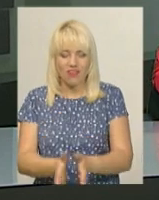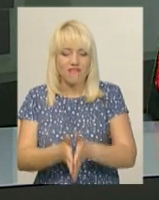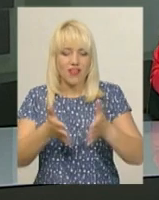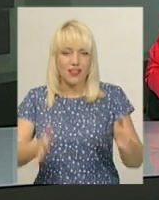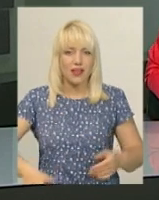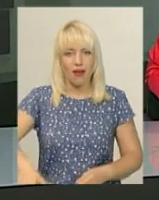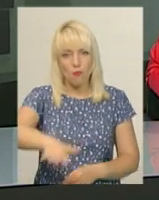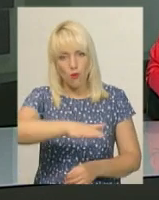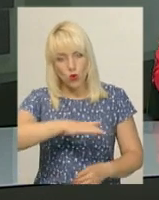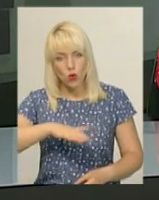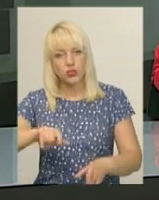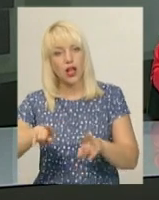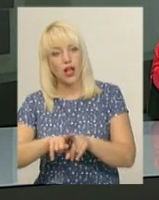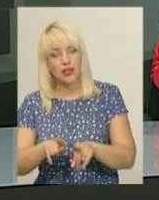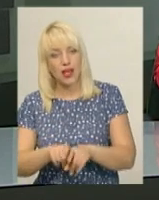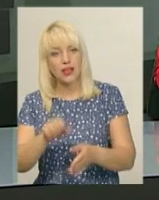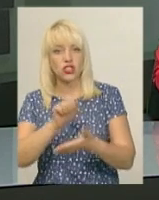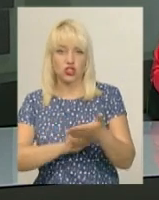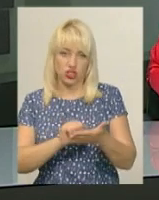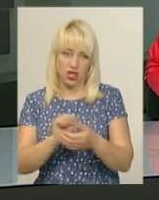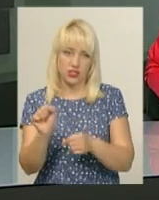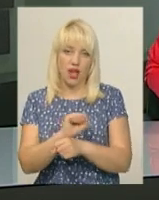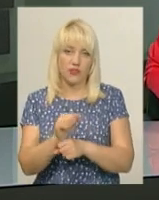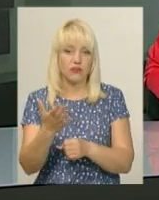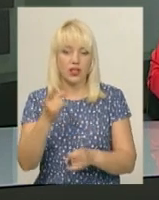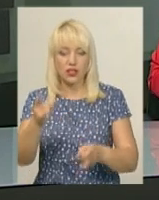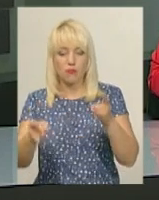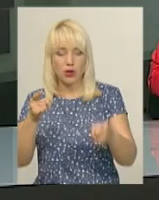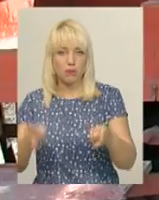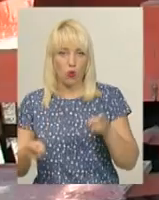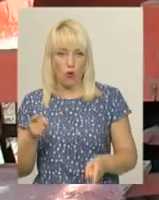території, а також через автівки, що припарковані поруч.